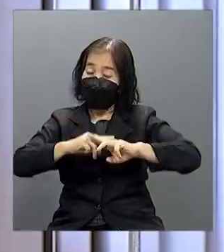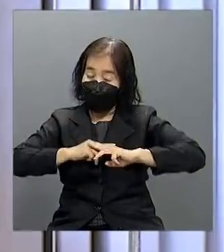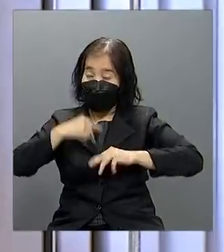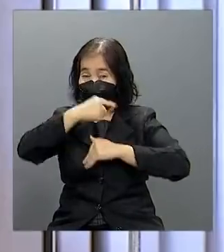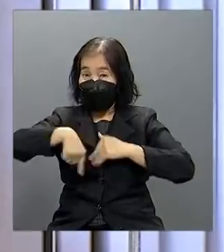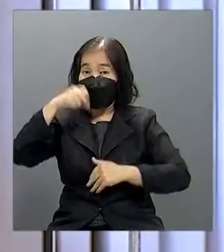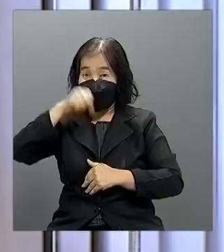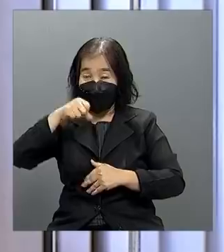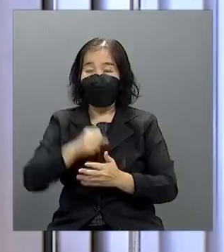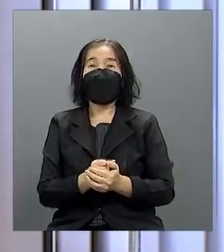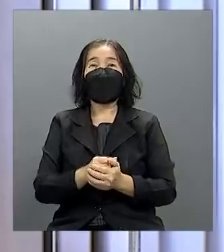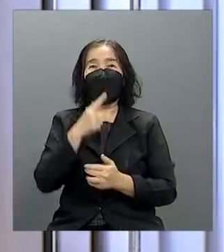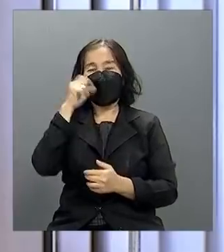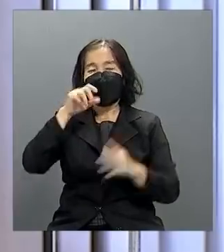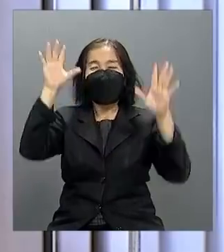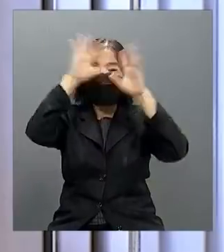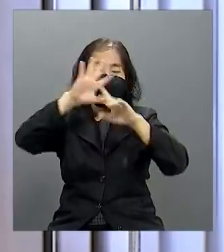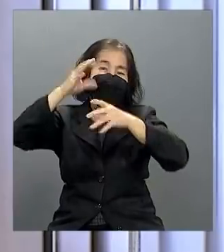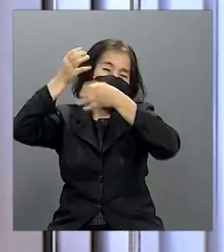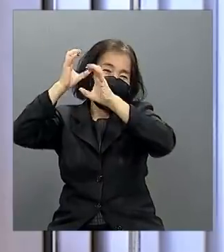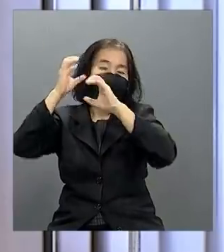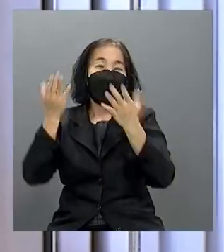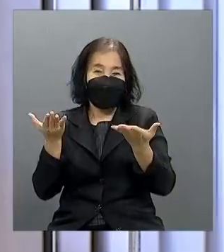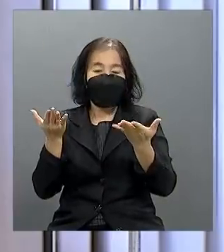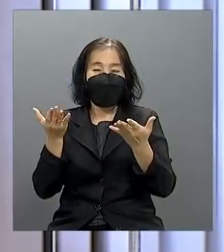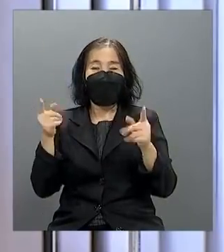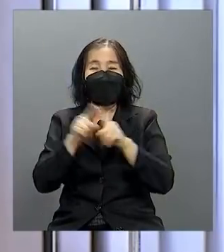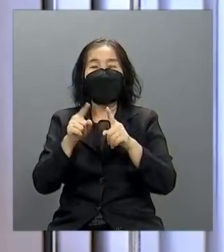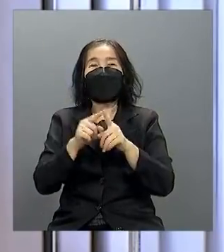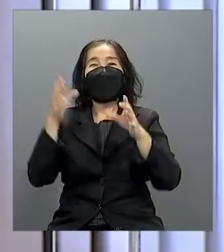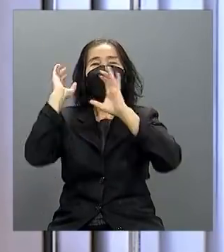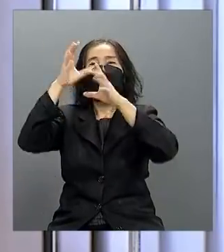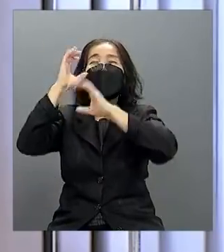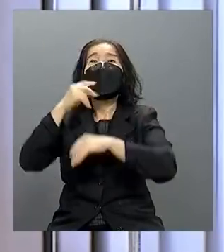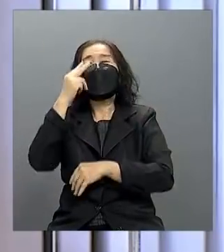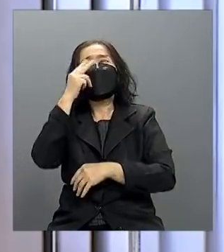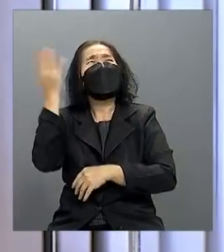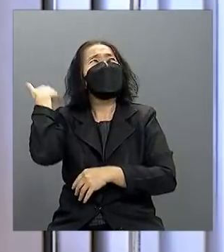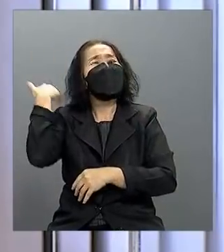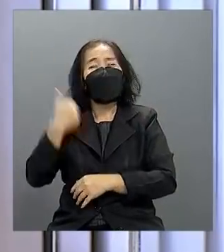หนังในภาพยนตร์เลยน ะ ที่เราต้องใช้ชีวิตแบบคือดูหนังเมื่อสมัยเด็กๆหนังไซไฟห